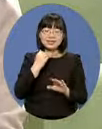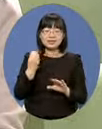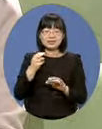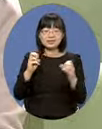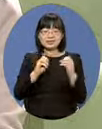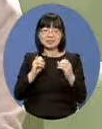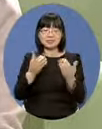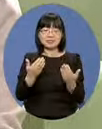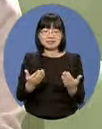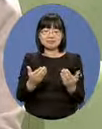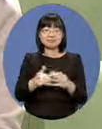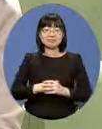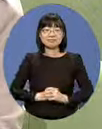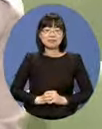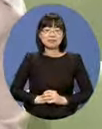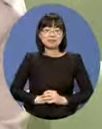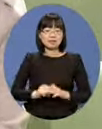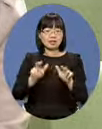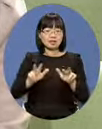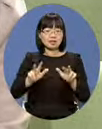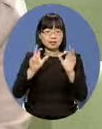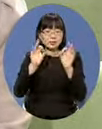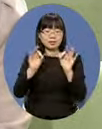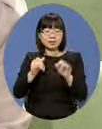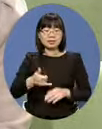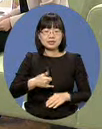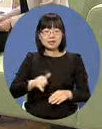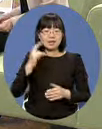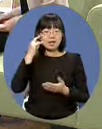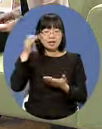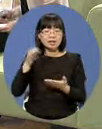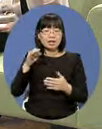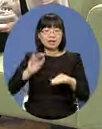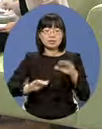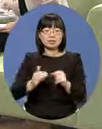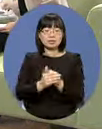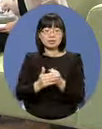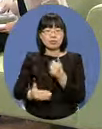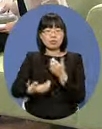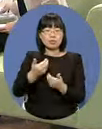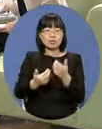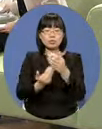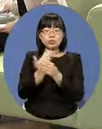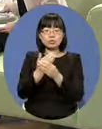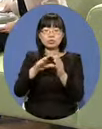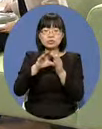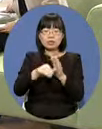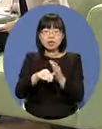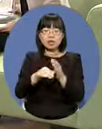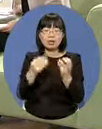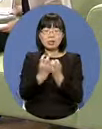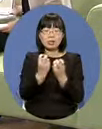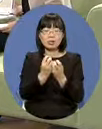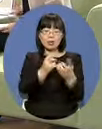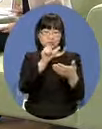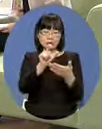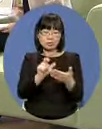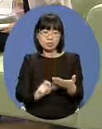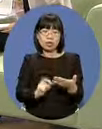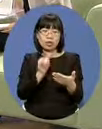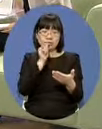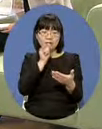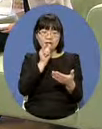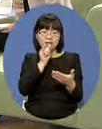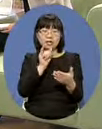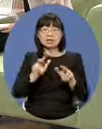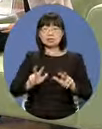같아요. 예. 자, 선생님, 여기 보니까 아이와 가치관의 차이 때문에 갈등이 생겼을 때 하면서 방법이 좀 나와 예, 있네요. 아, 이거